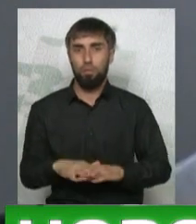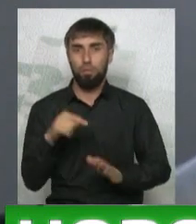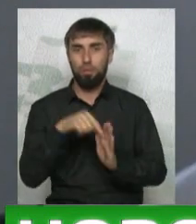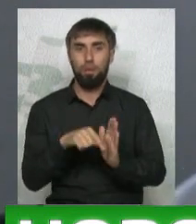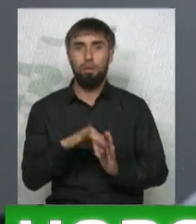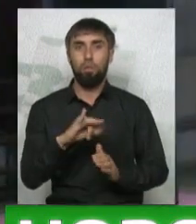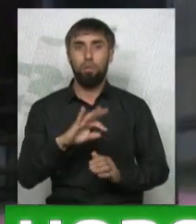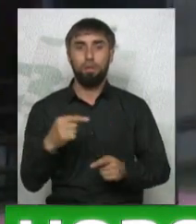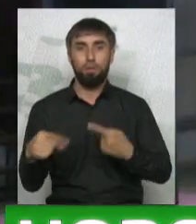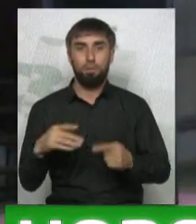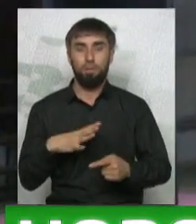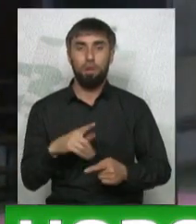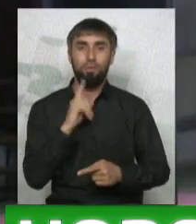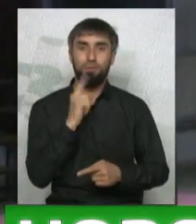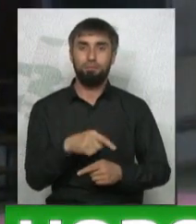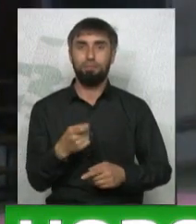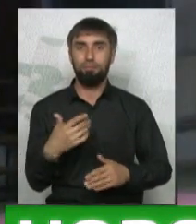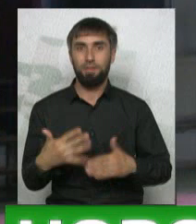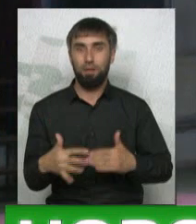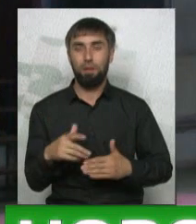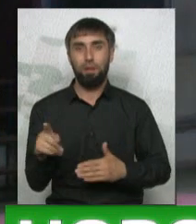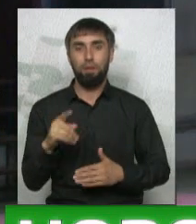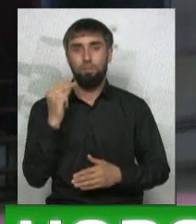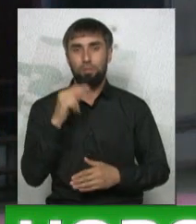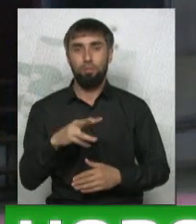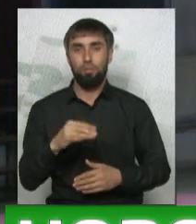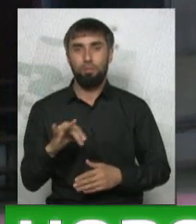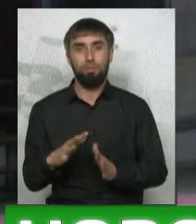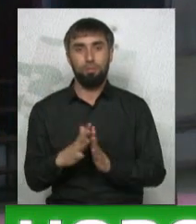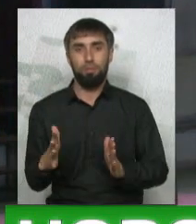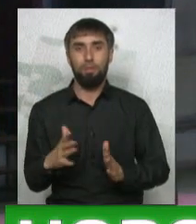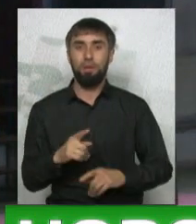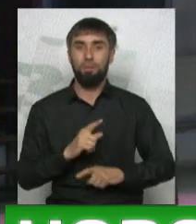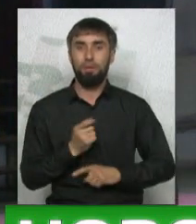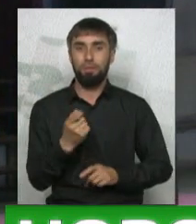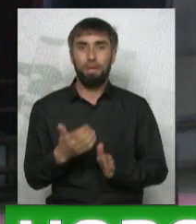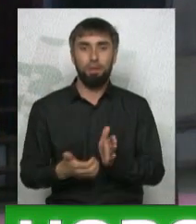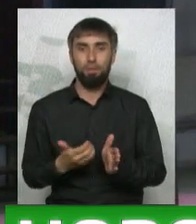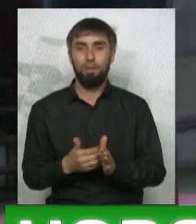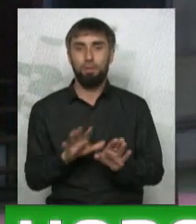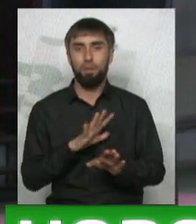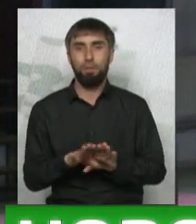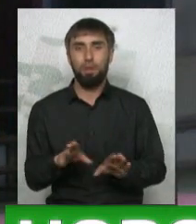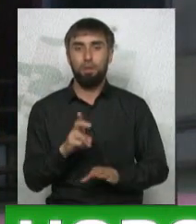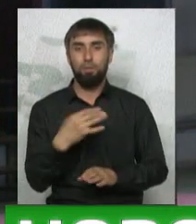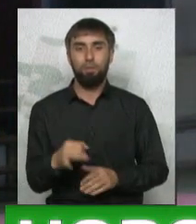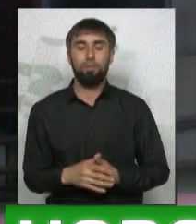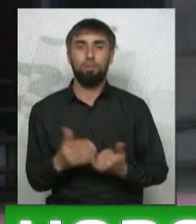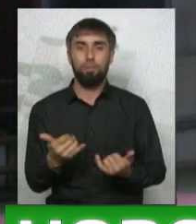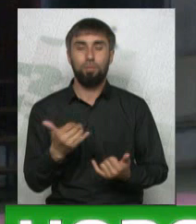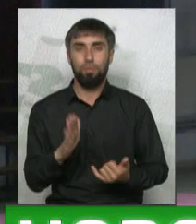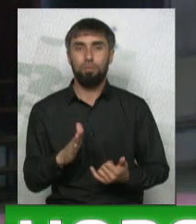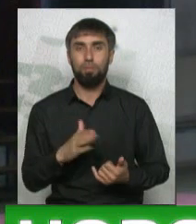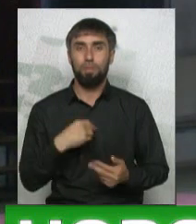Уровни разные бывают. Чуть-чуть в финале именно СКФО чуть-чуть не хватило. Был такой бой. Сейчас будем работать